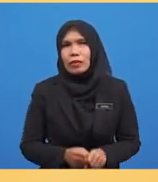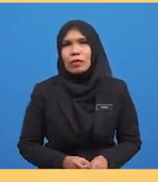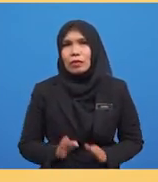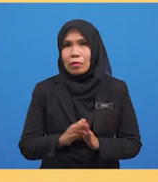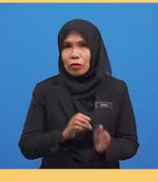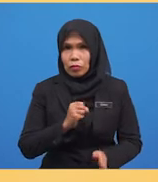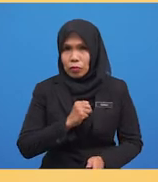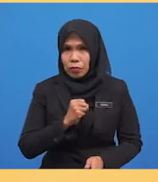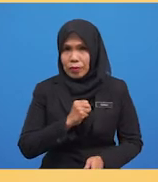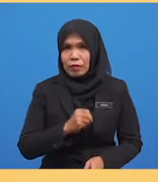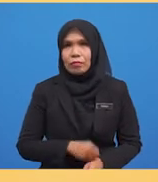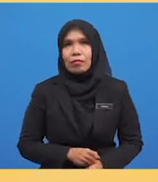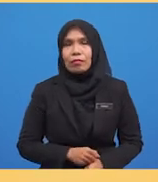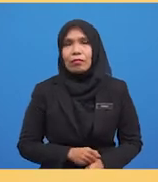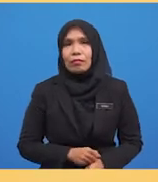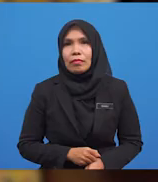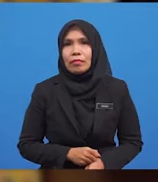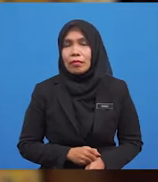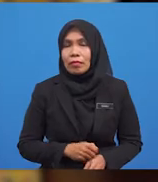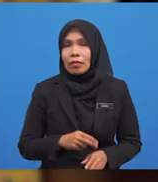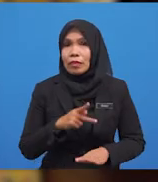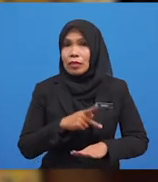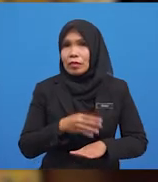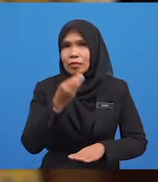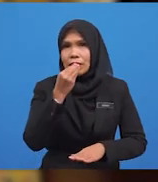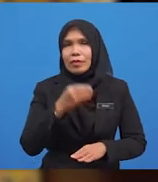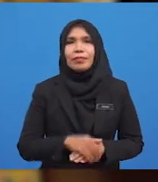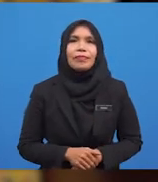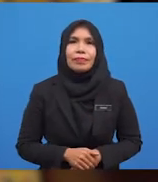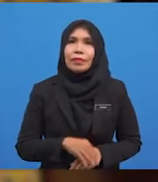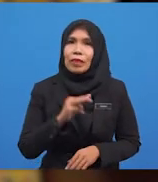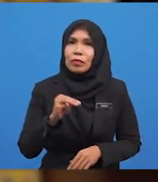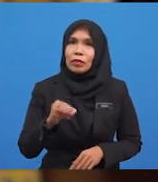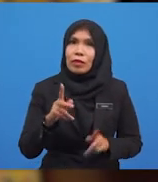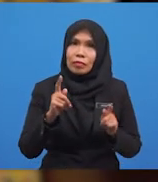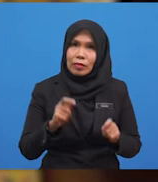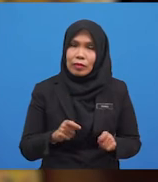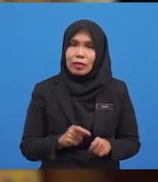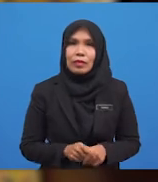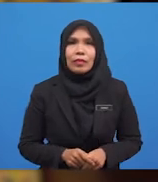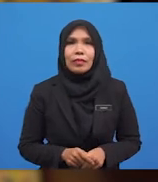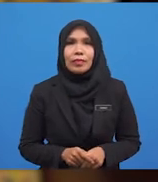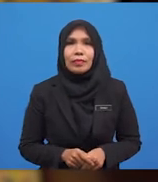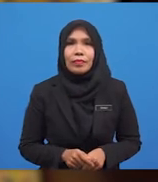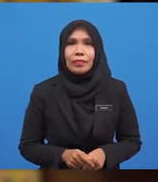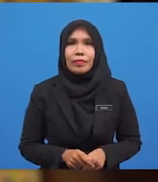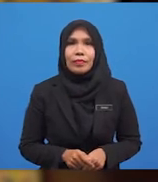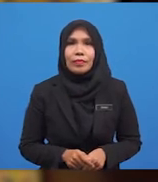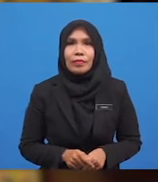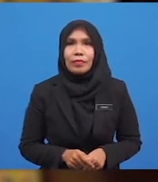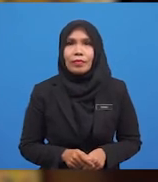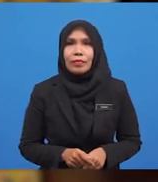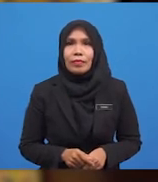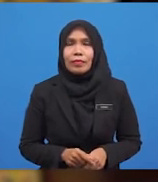ini mengandungi 4 markah. Oleh itu, murid perlu mengemukakan sekurang-kurangnya